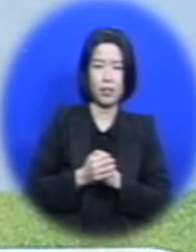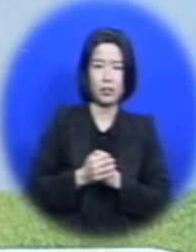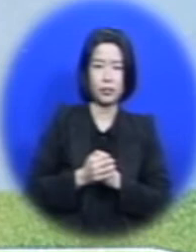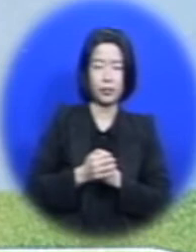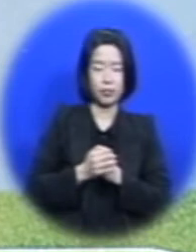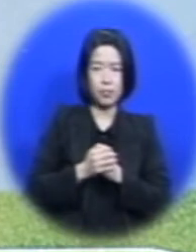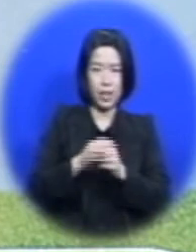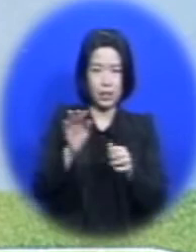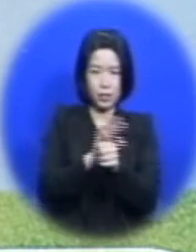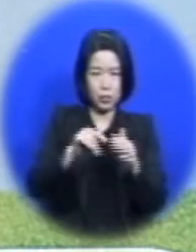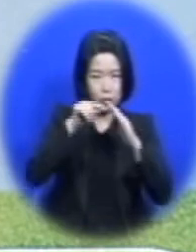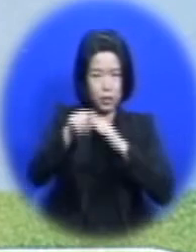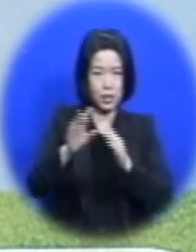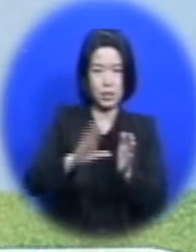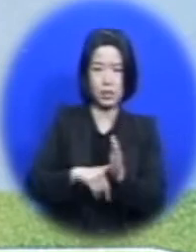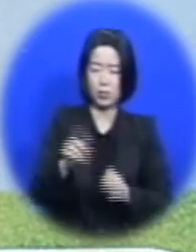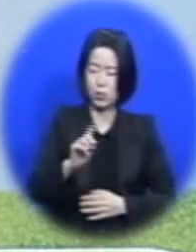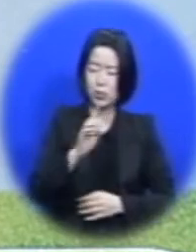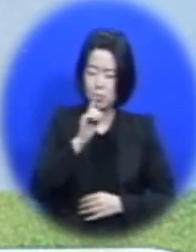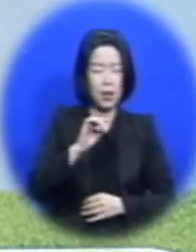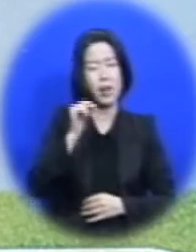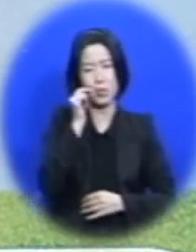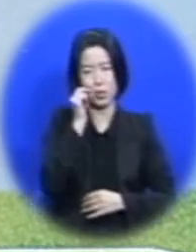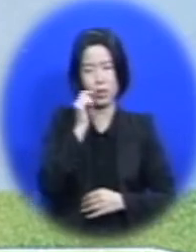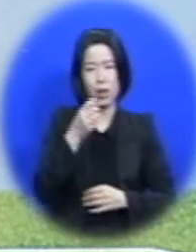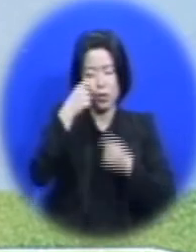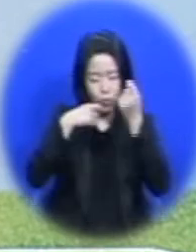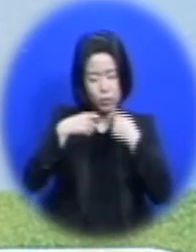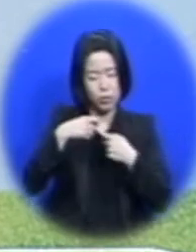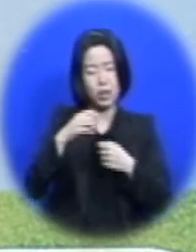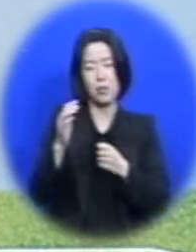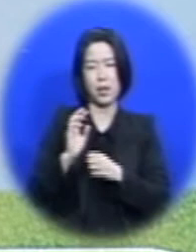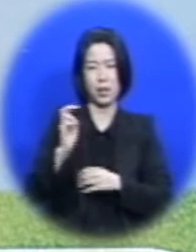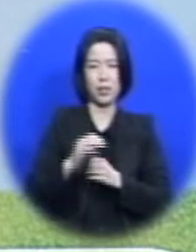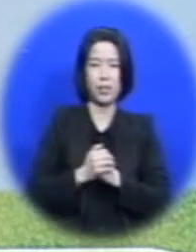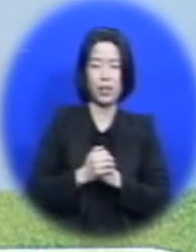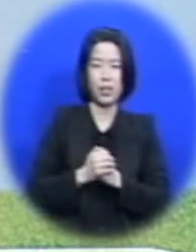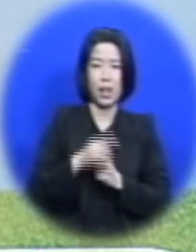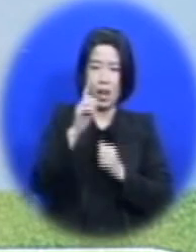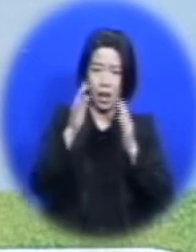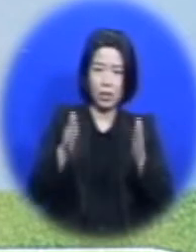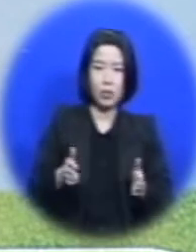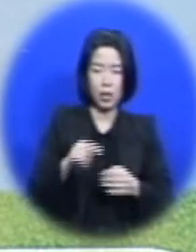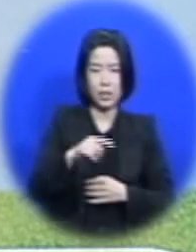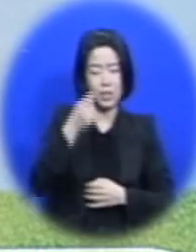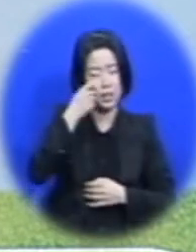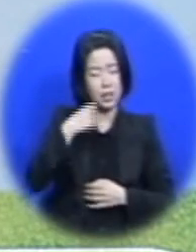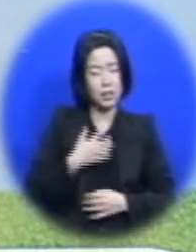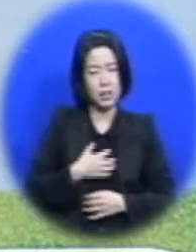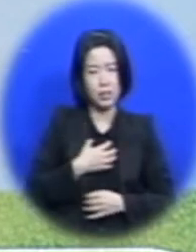문장을 갔을 때 뭐 말을 못하겠더라 고 울음이 터져나올 거다 한동안 그 이 슬픔의